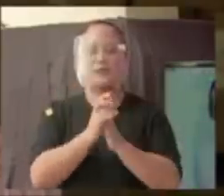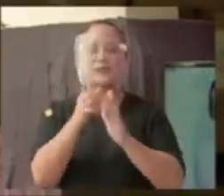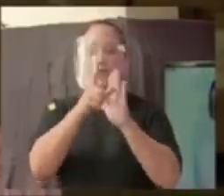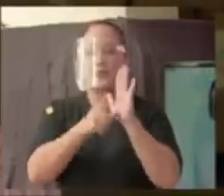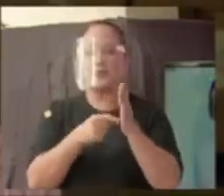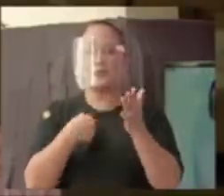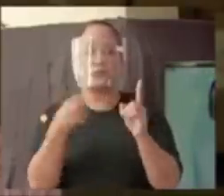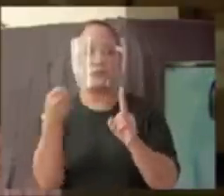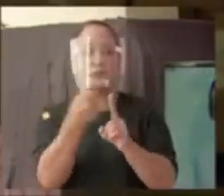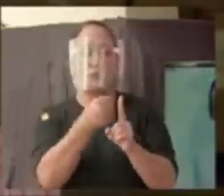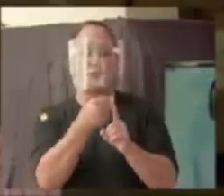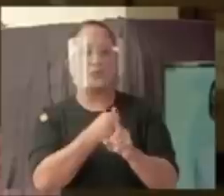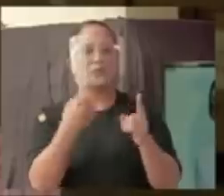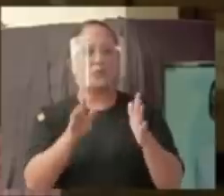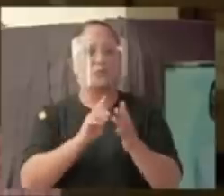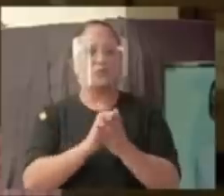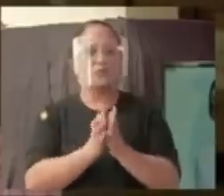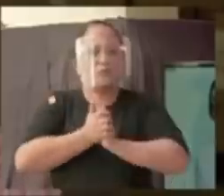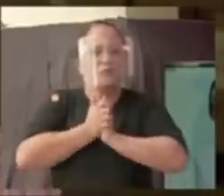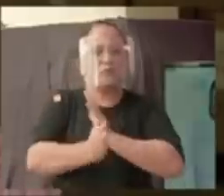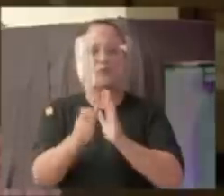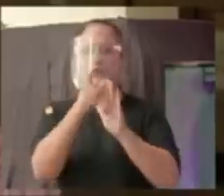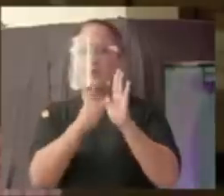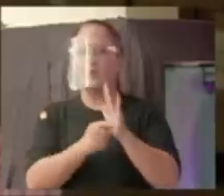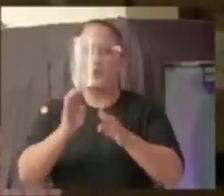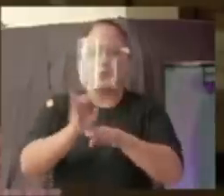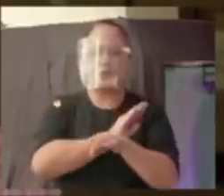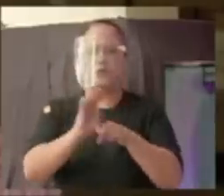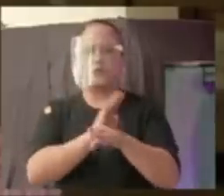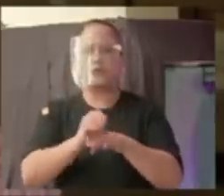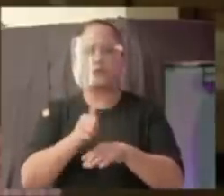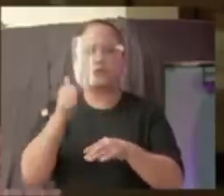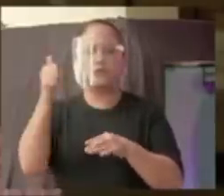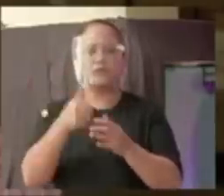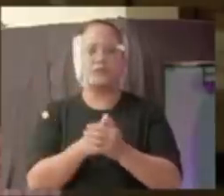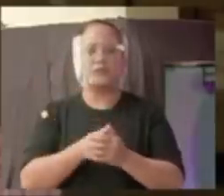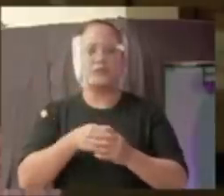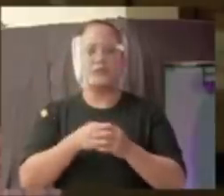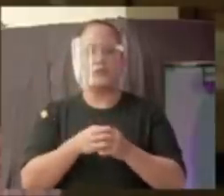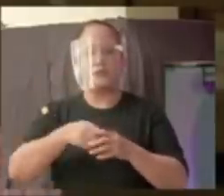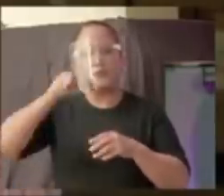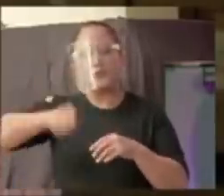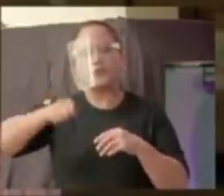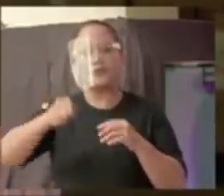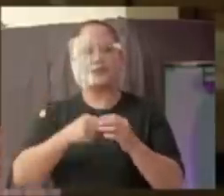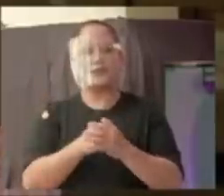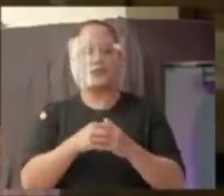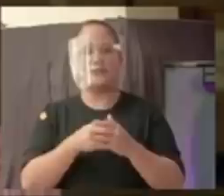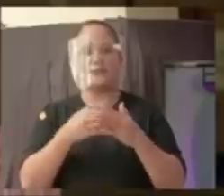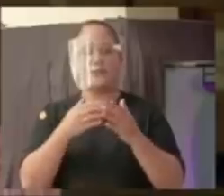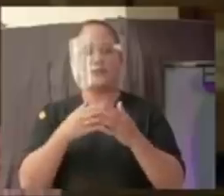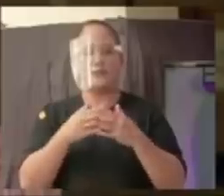inaabuso. Napakahusay na abogado, masipag at kampyon ng katarungan at karapatang pantao, si Dean